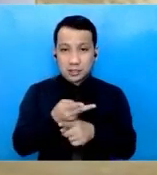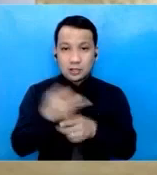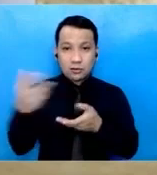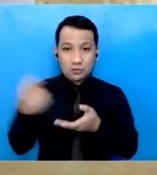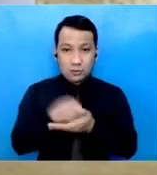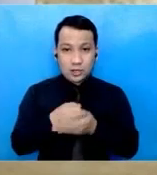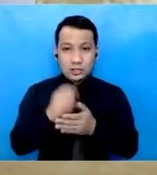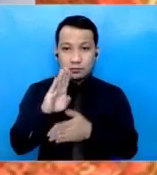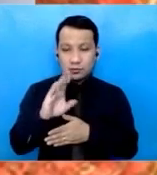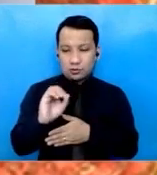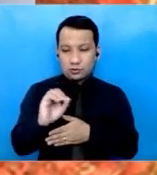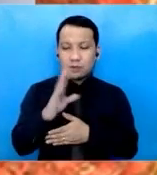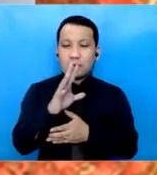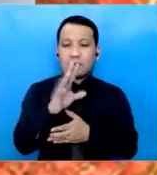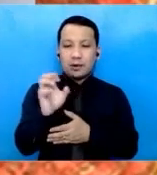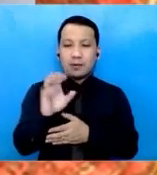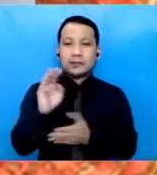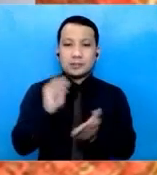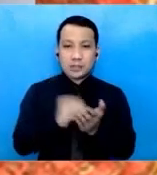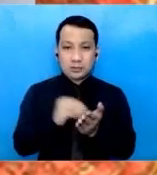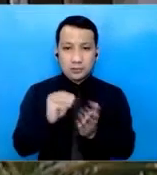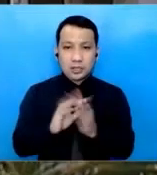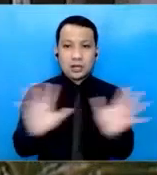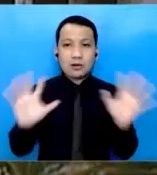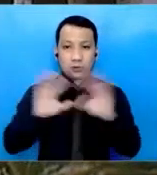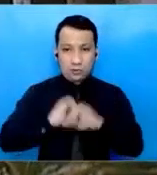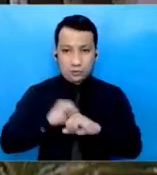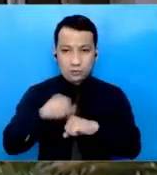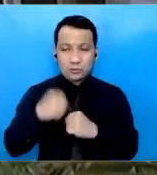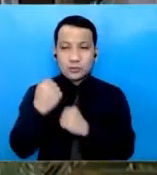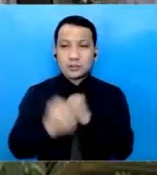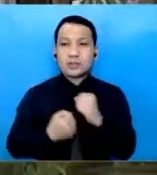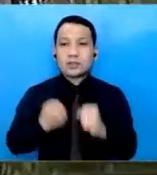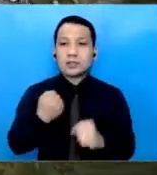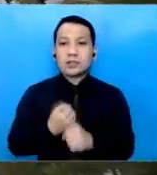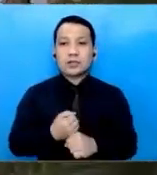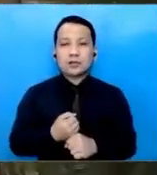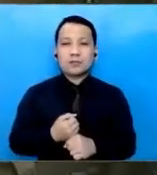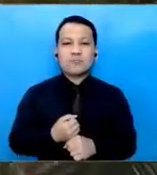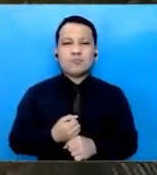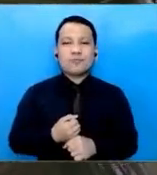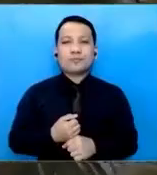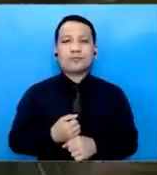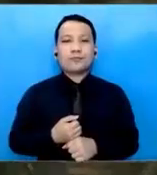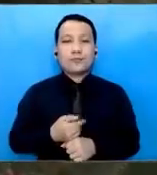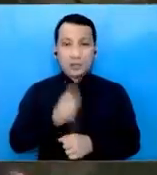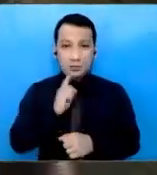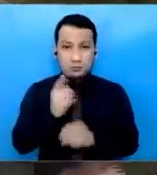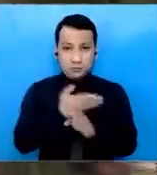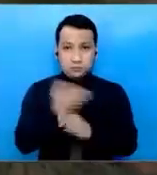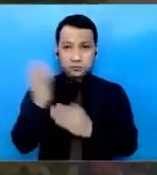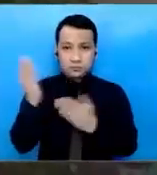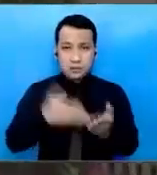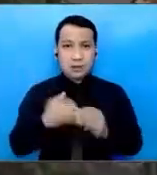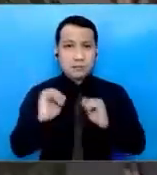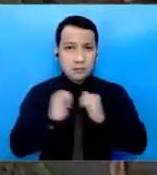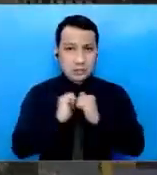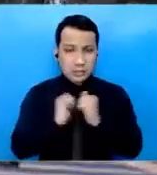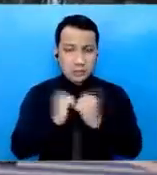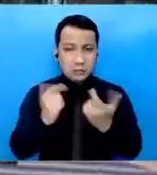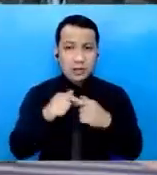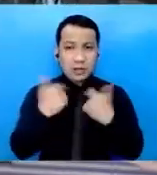500 million pesos para sa kabuuan ng taon. Bukod sa pure side smuggling o pagpapalusot sa pantalan kasabwat ng ilang kawaninang